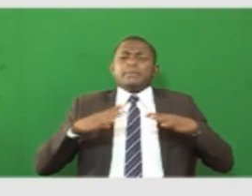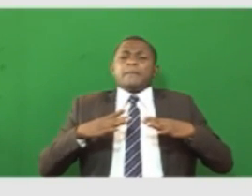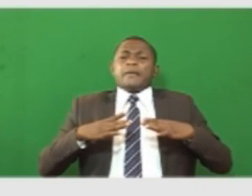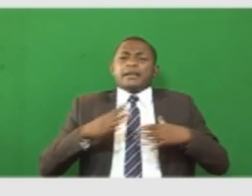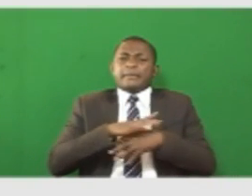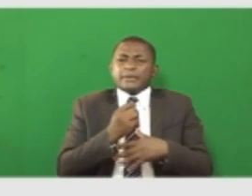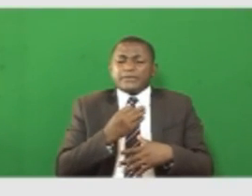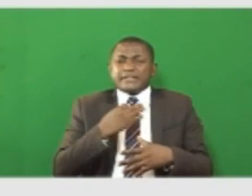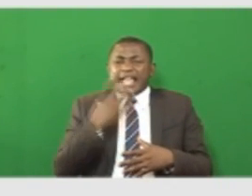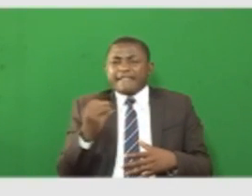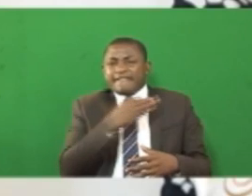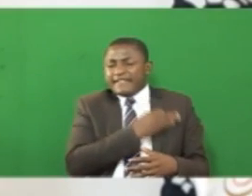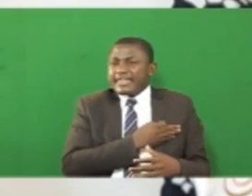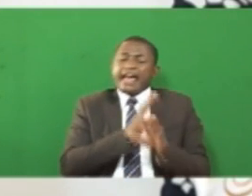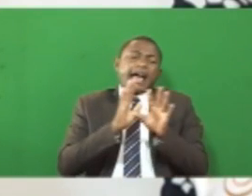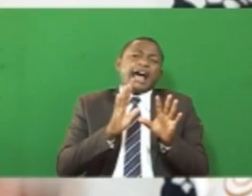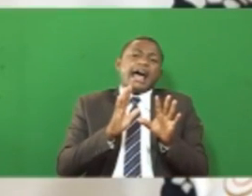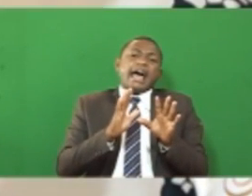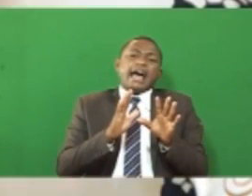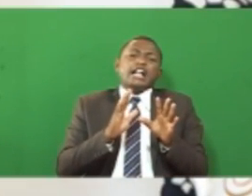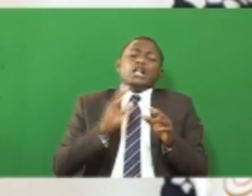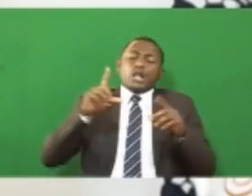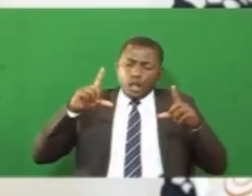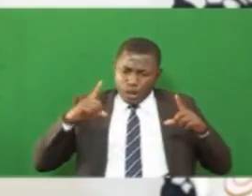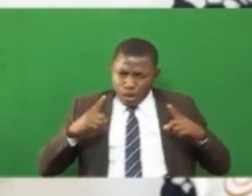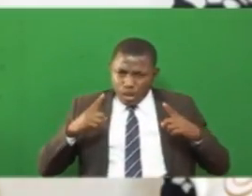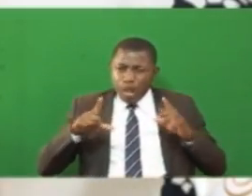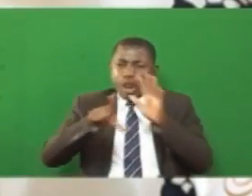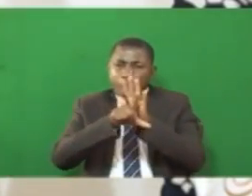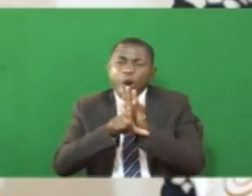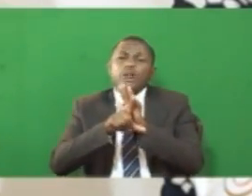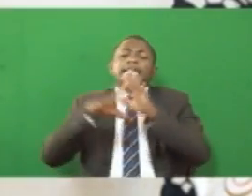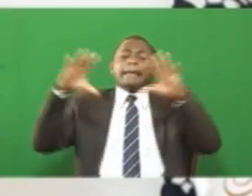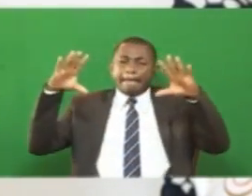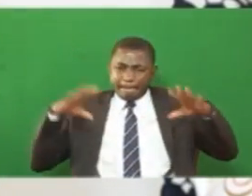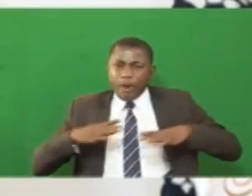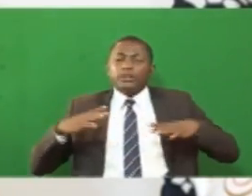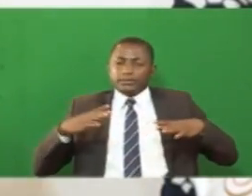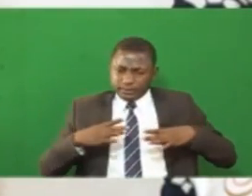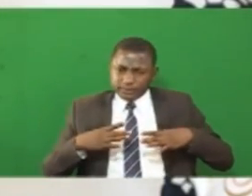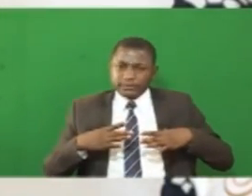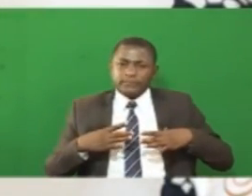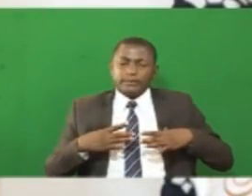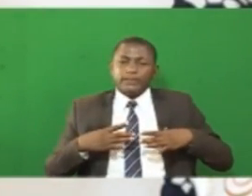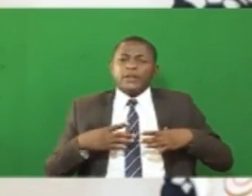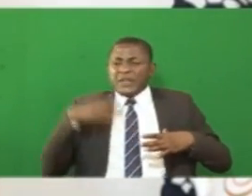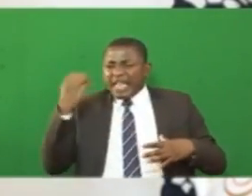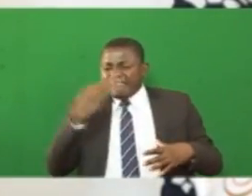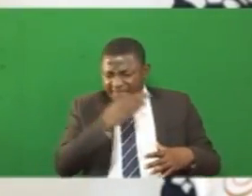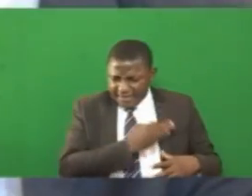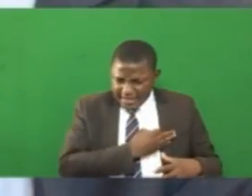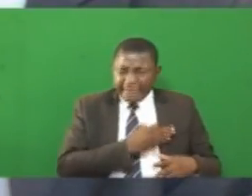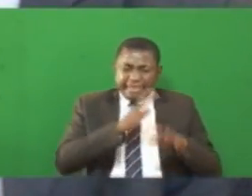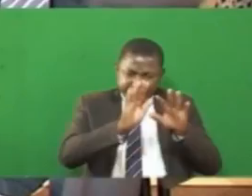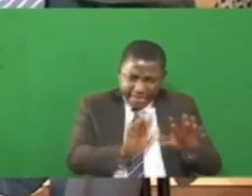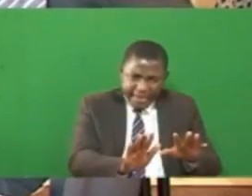Haisva. Tinosimbisa murayiro. Ari kuti kana matenda ka. Murayiro hatibva tati hausina basa tobva taukanda